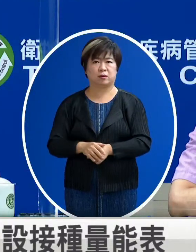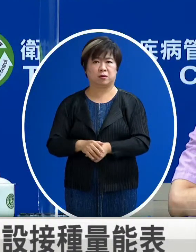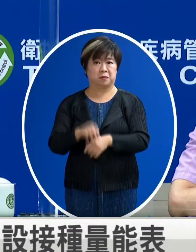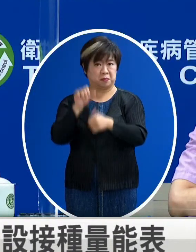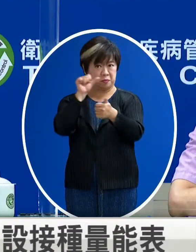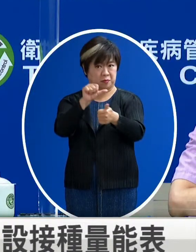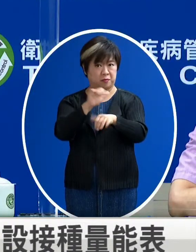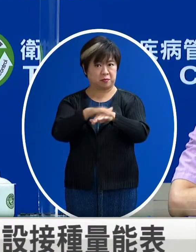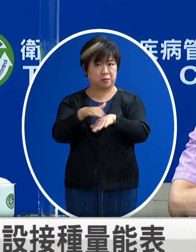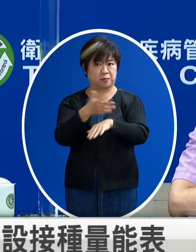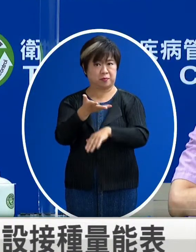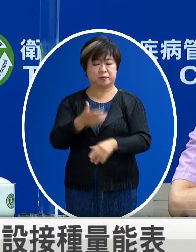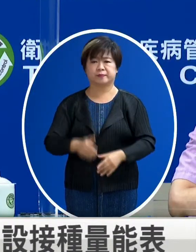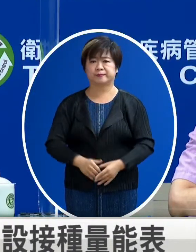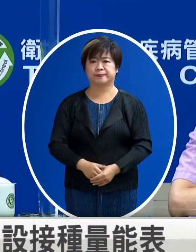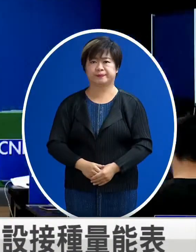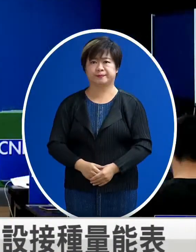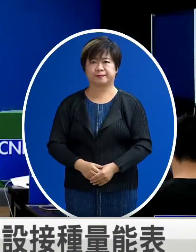罚则？